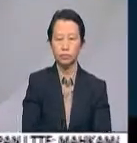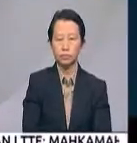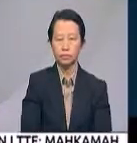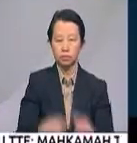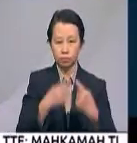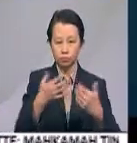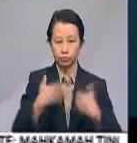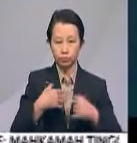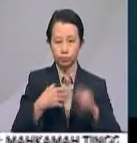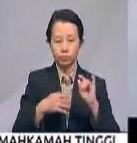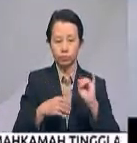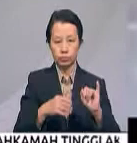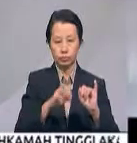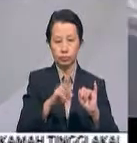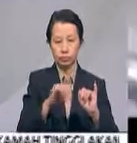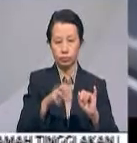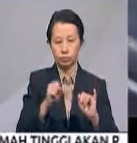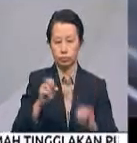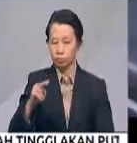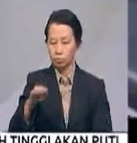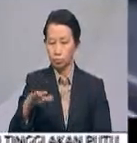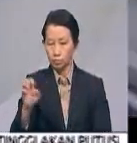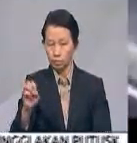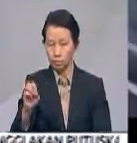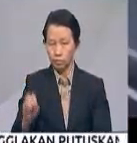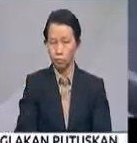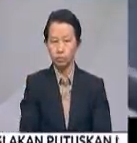Sejak ada Iris New,